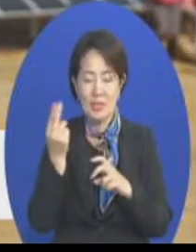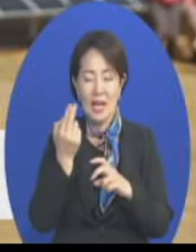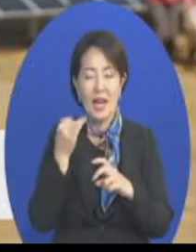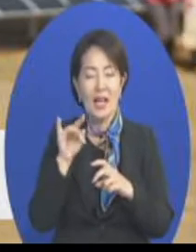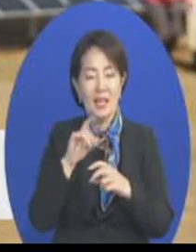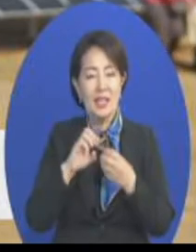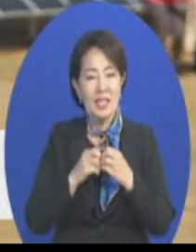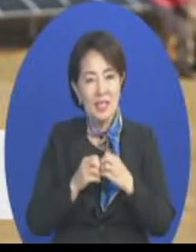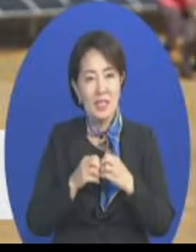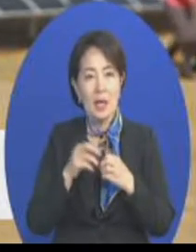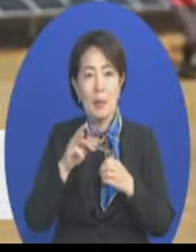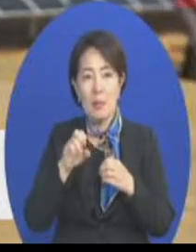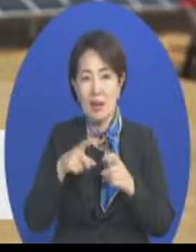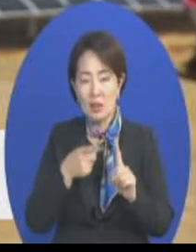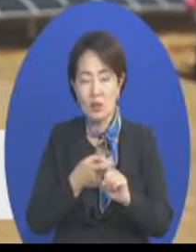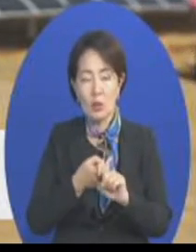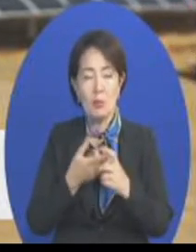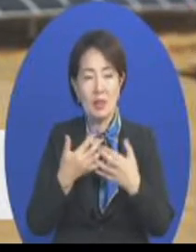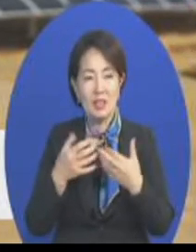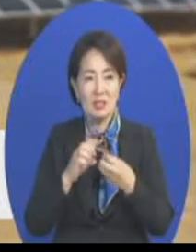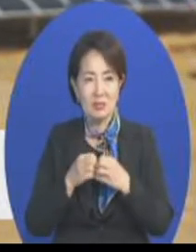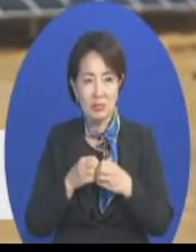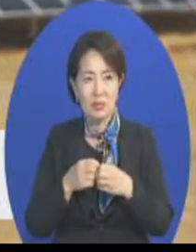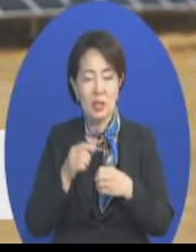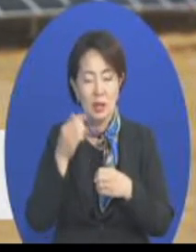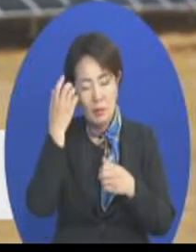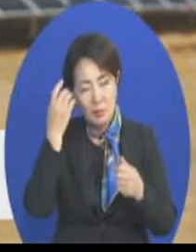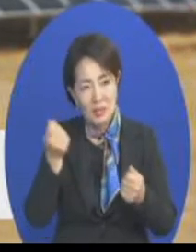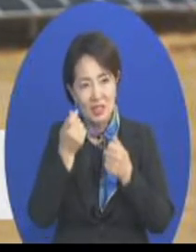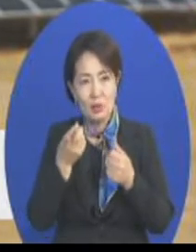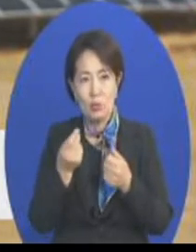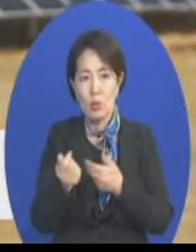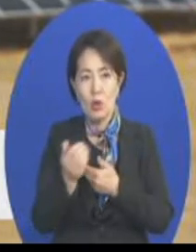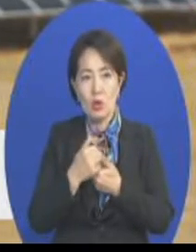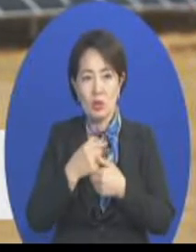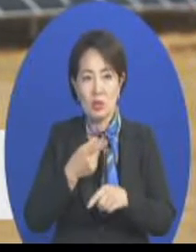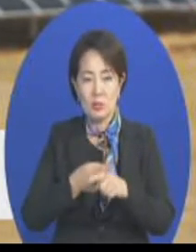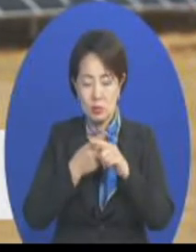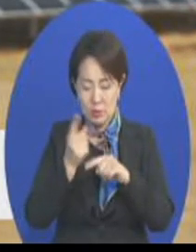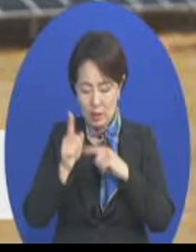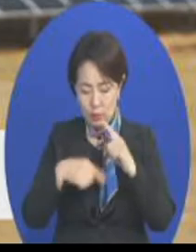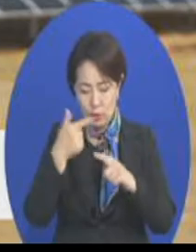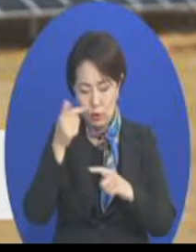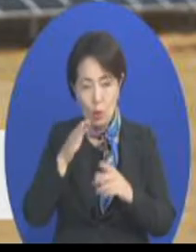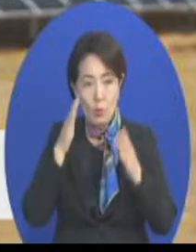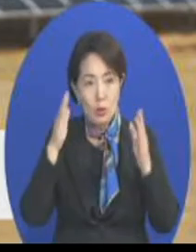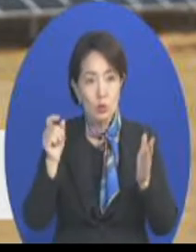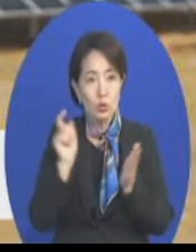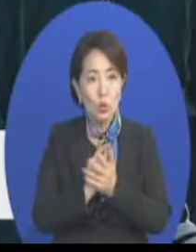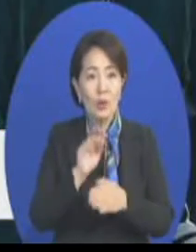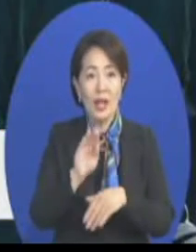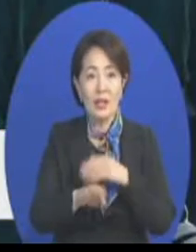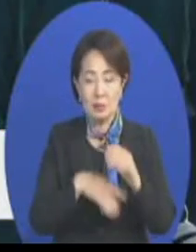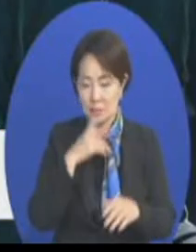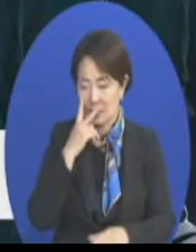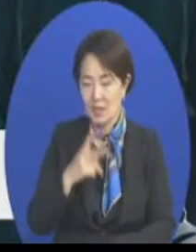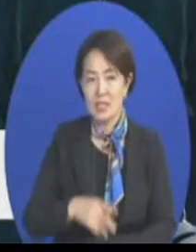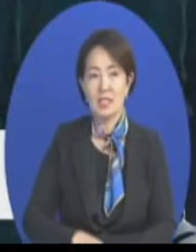эдэгээ боловсруулах, малын гаралтай түүхий эдэг боловсруулж одоо малчтын орлогыг нэмэгдүүлэх хамгийн том чухал алхам болж байна гэж би харж